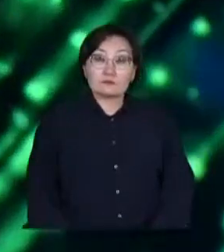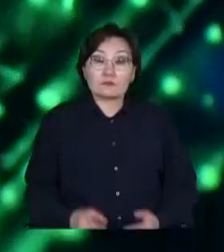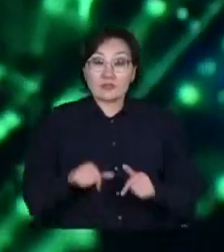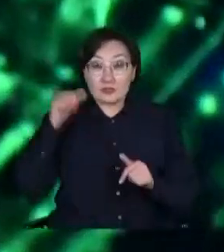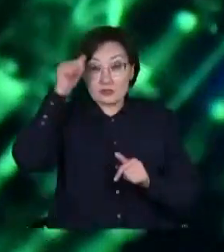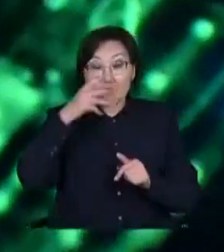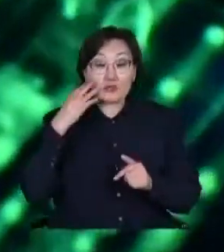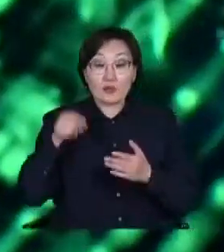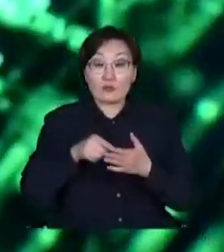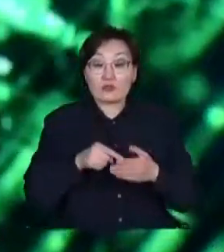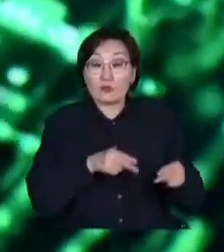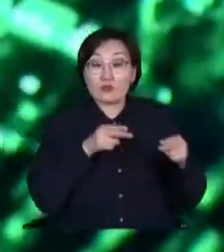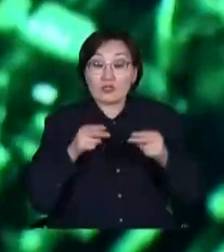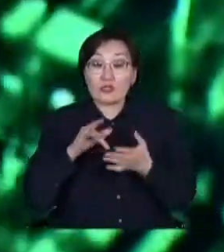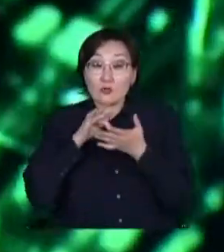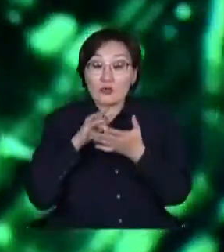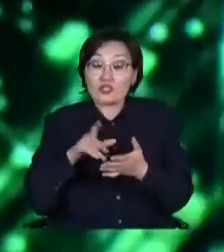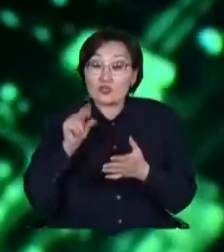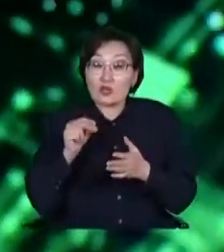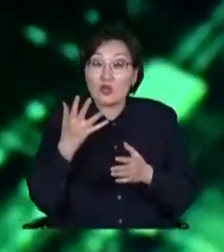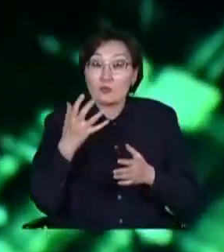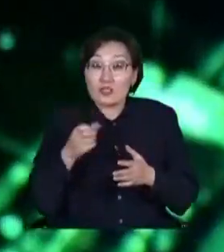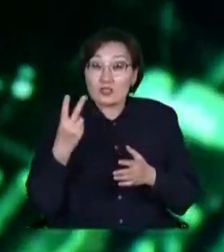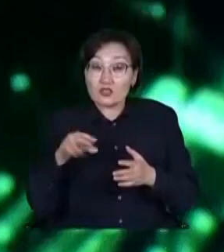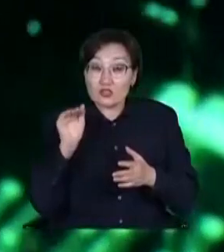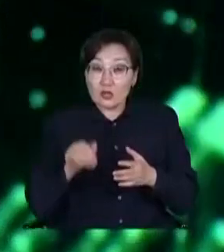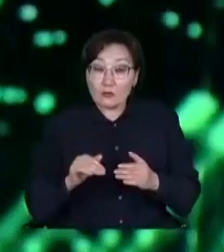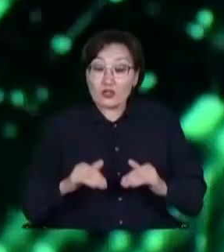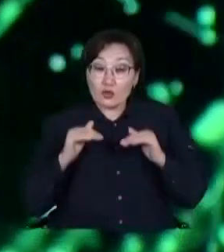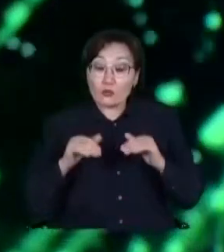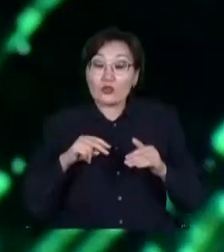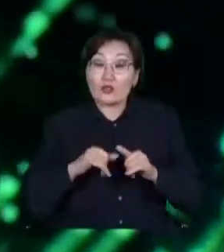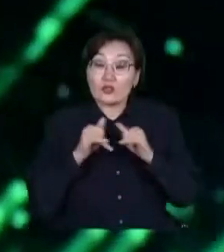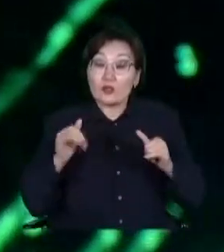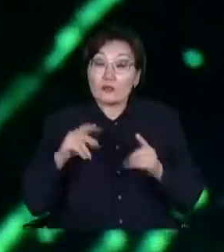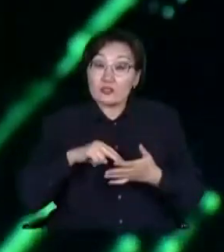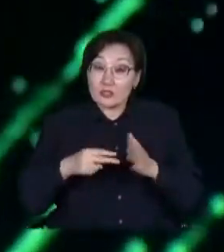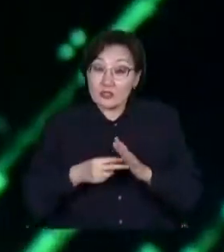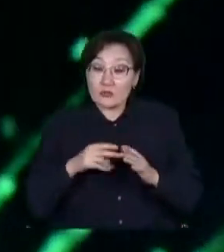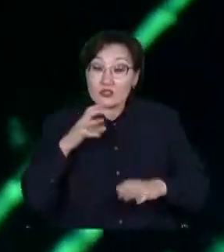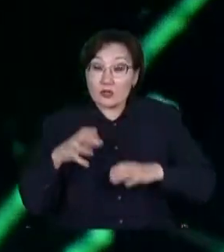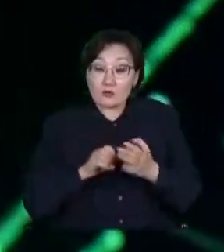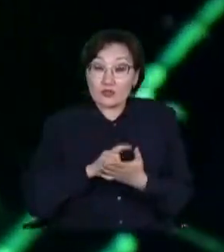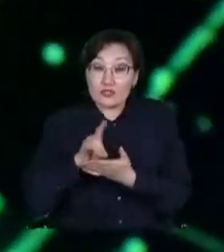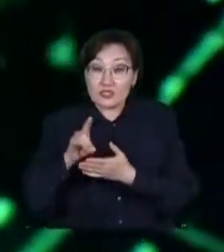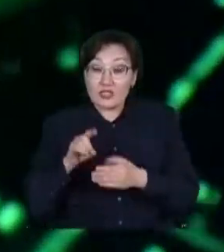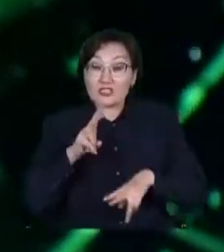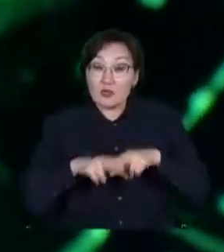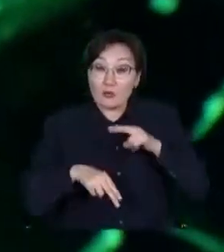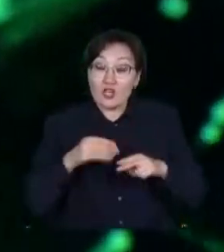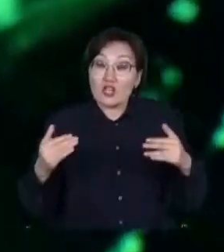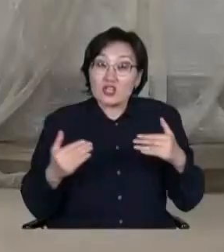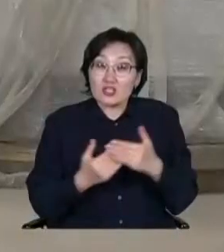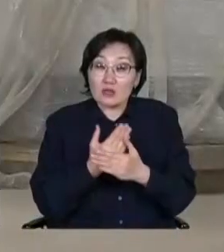Биыл Алматыға келетін шетелдік туристер саны 520 мыңға дейін ұлғаят деп күтіліп отыр. Оған халықаралық әуежайда салынып жатқан